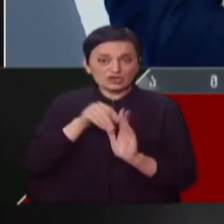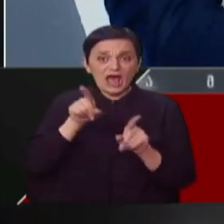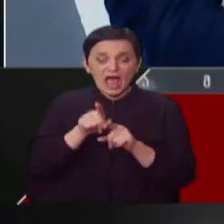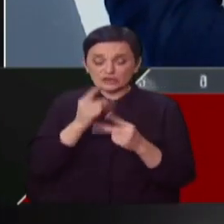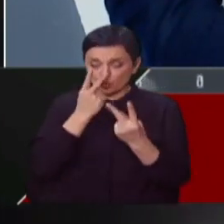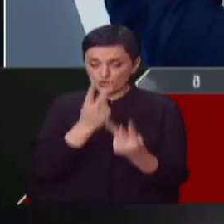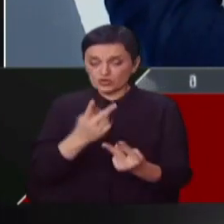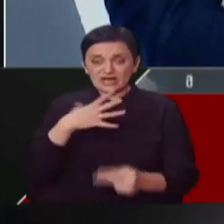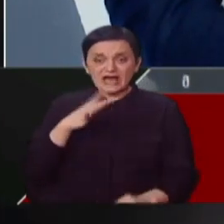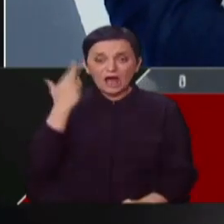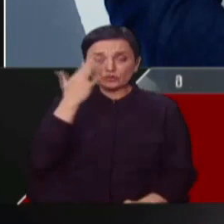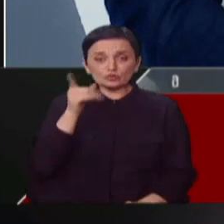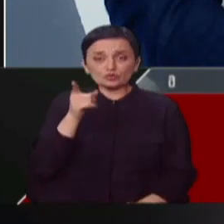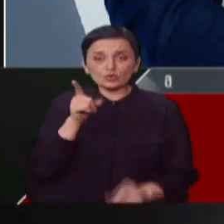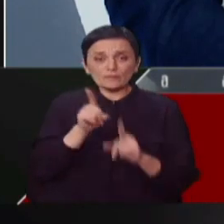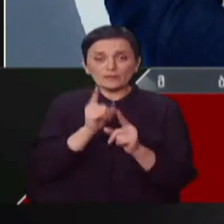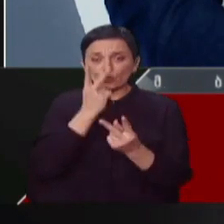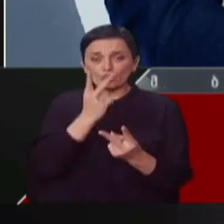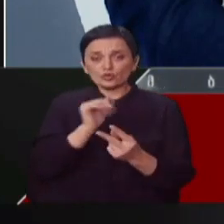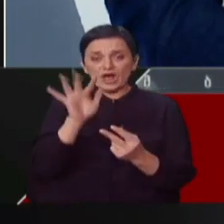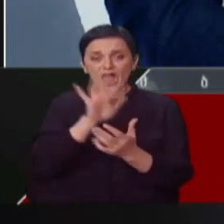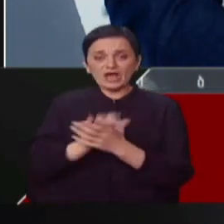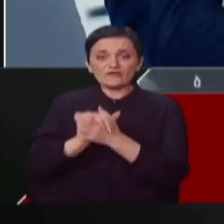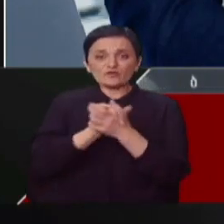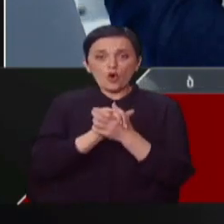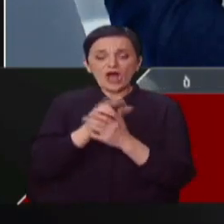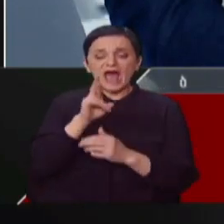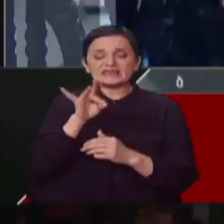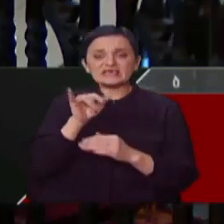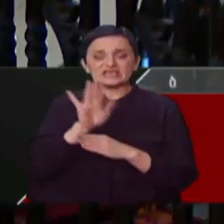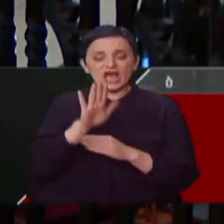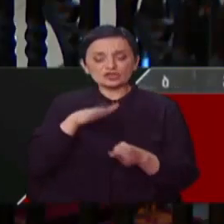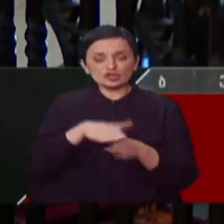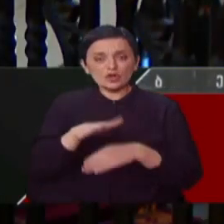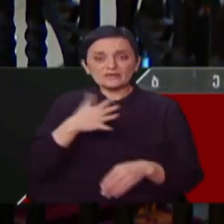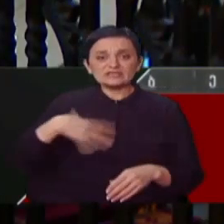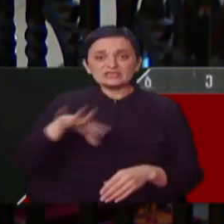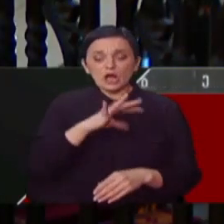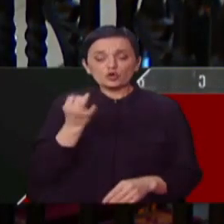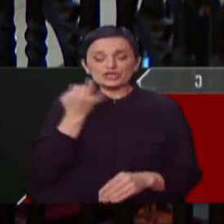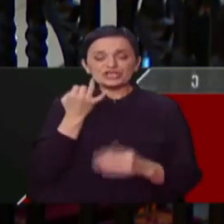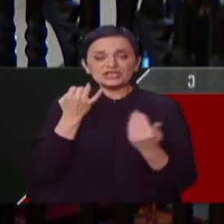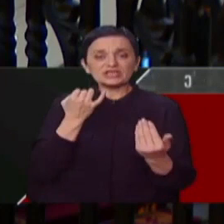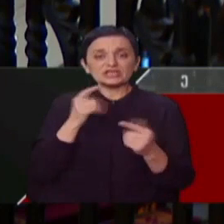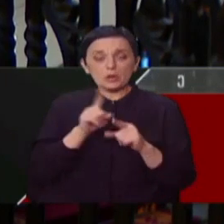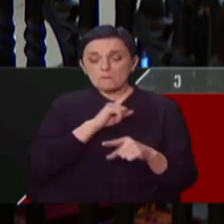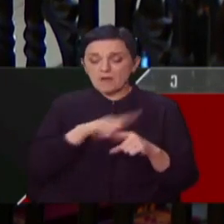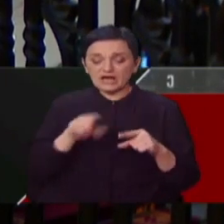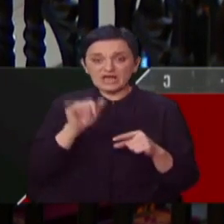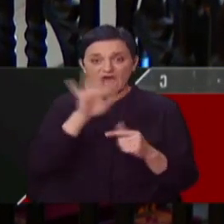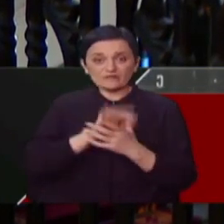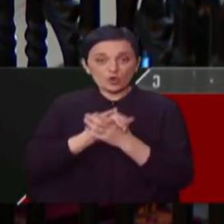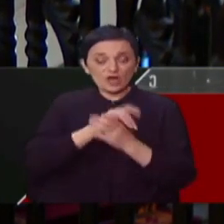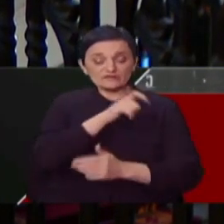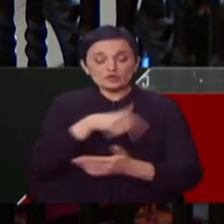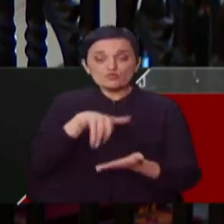უყურებს ქართული ოცნება, იმას კი არ უყურებს, რომ ევროკავშირის დირექტივა შესრულდეს, საქართველოს ინტერესია, რომ მალე გახდეს ევროკავშირის